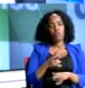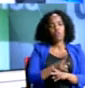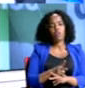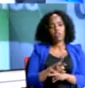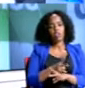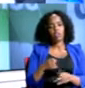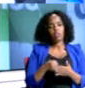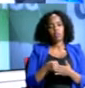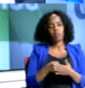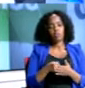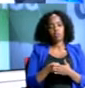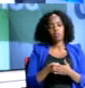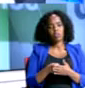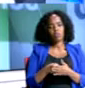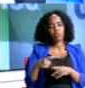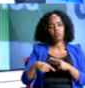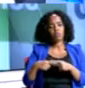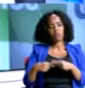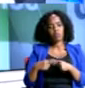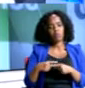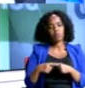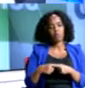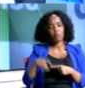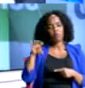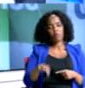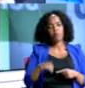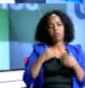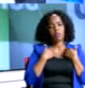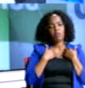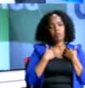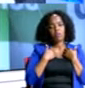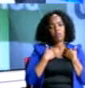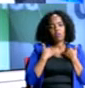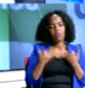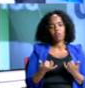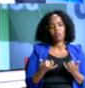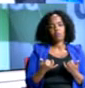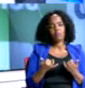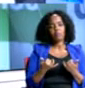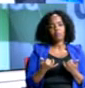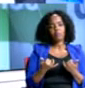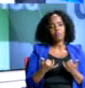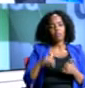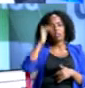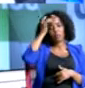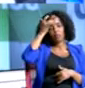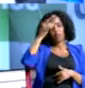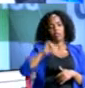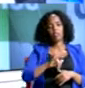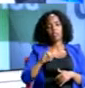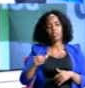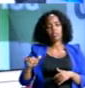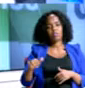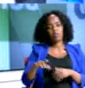ofegenna cima adem su seketense gudda adem su berbachada yakun surveillance jechun idendenya tibewona kesi